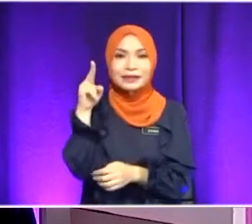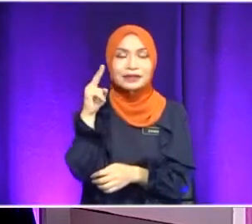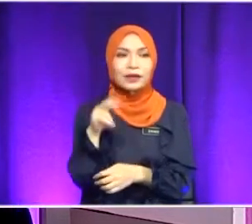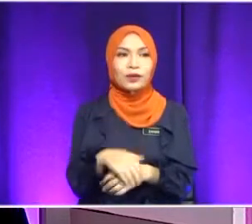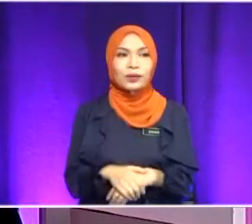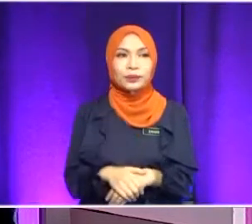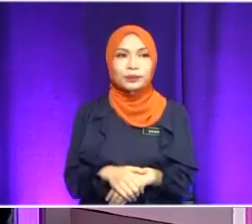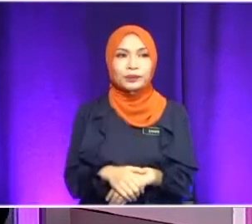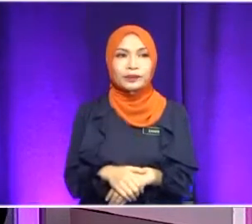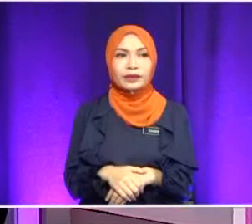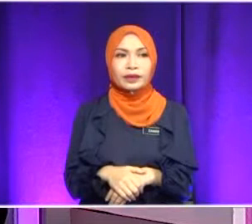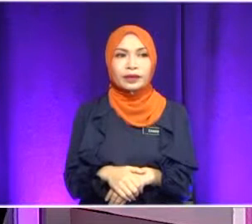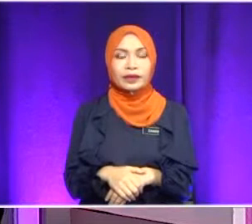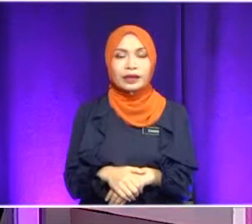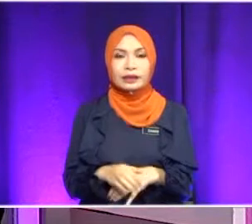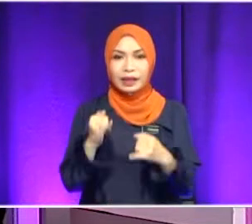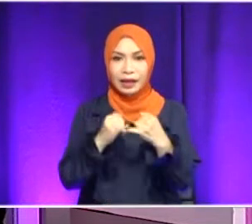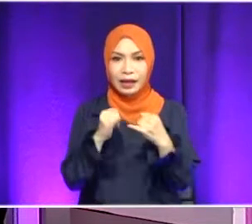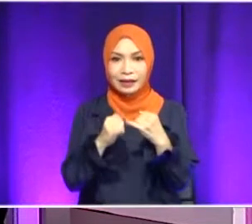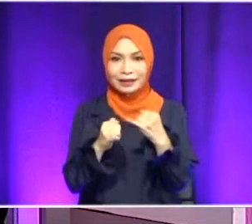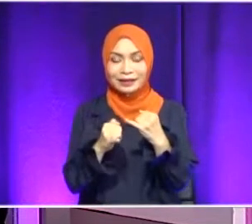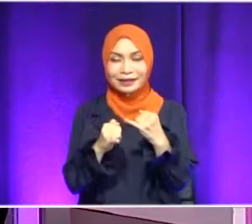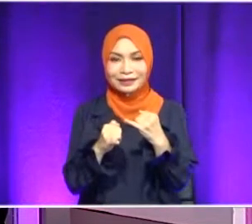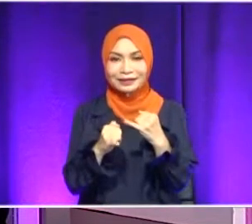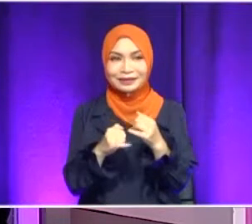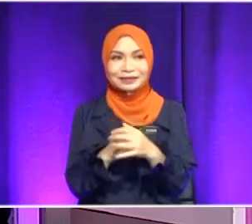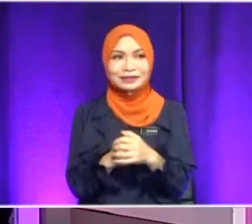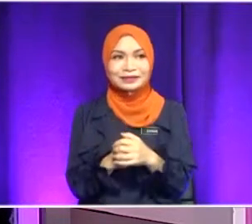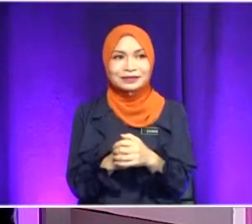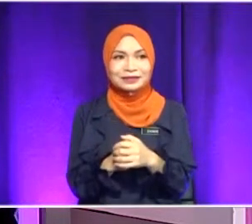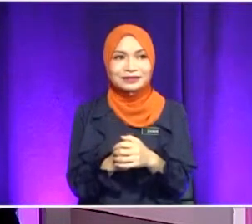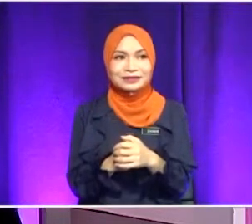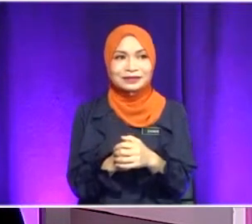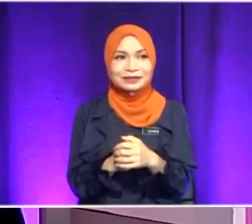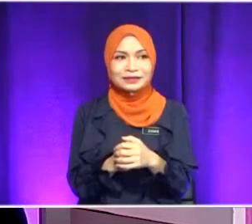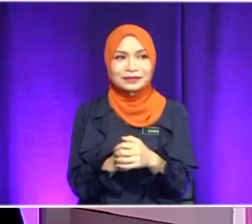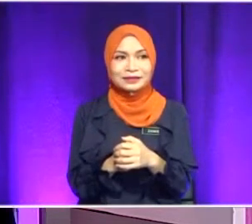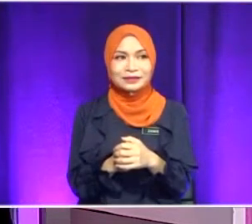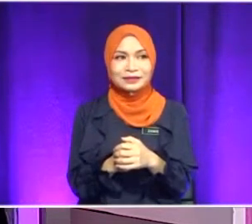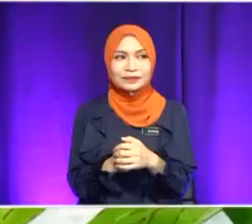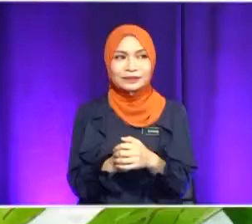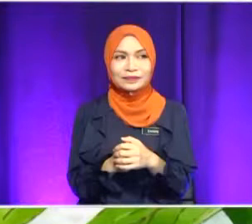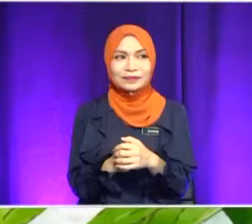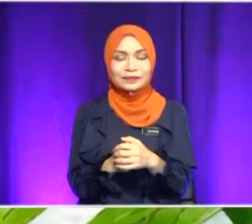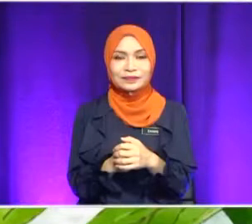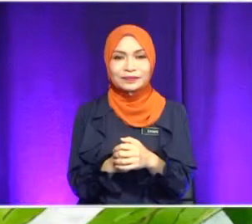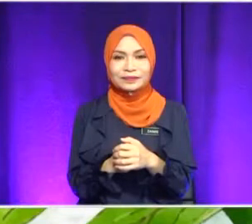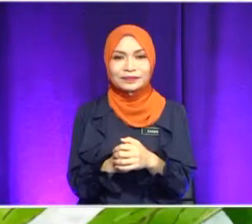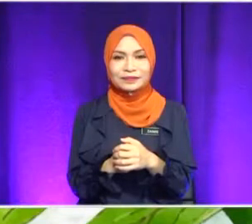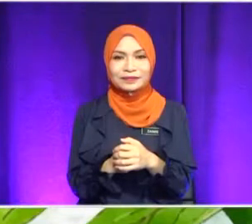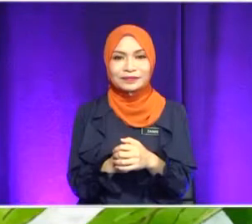make yang terakhir ini adalah pokok lobak mirala karena Kim data udah tuh yang terakhir tidak perlu diantar Ayah Kim Hai